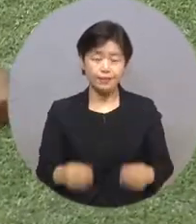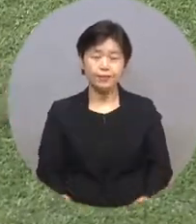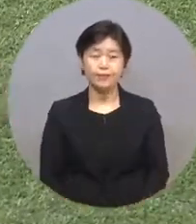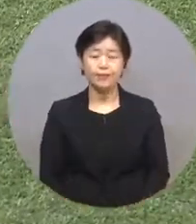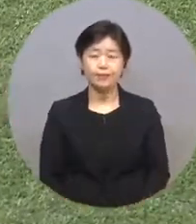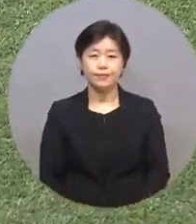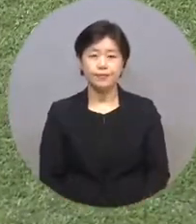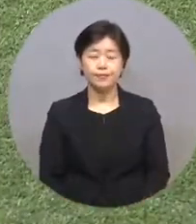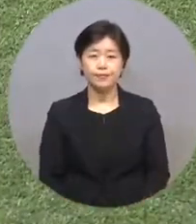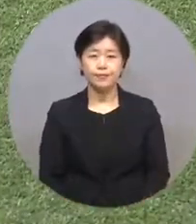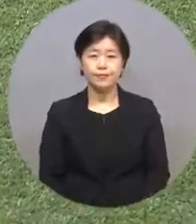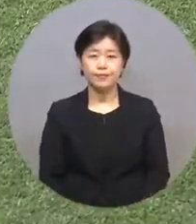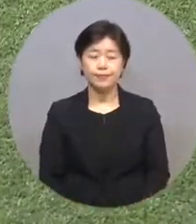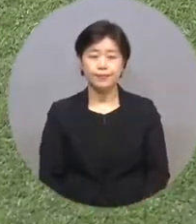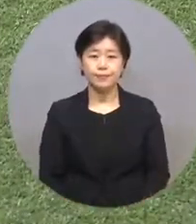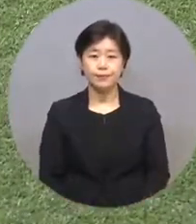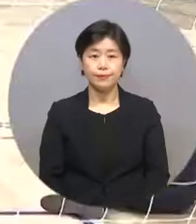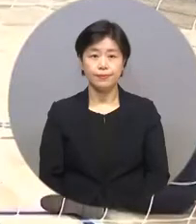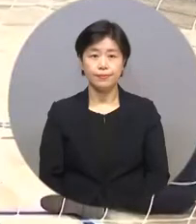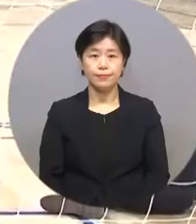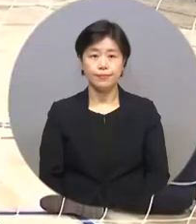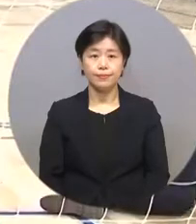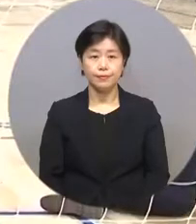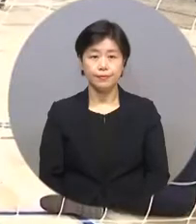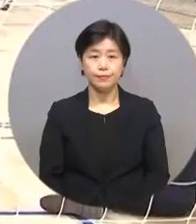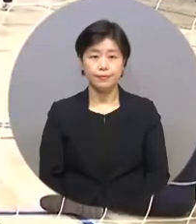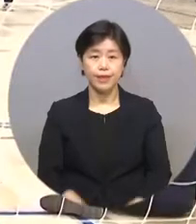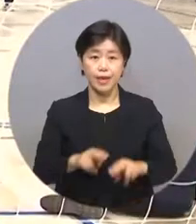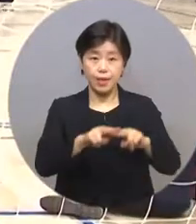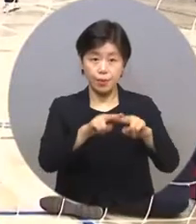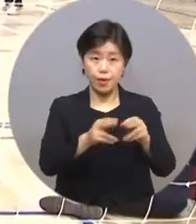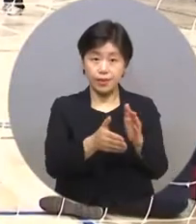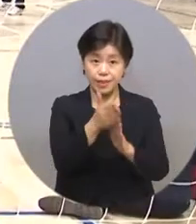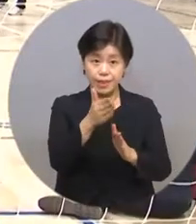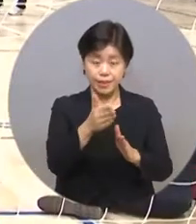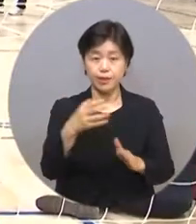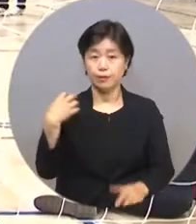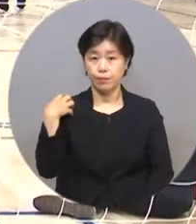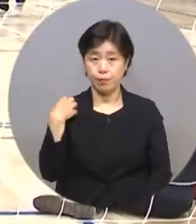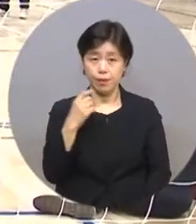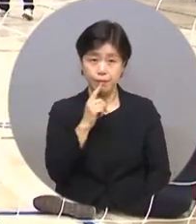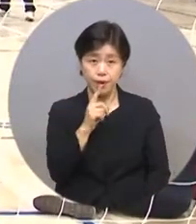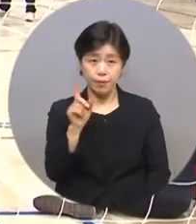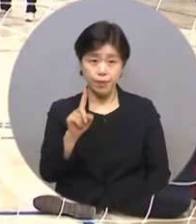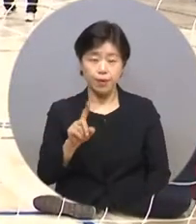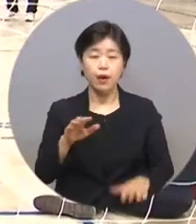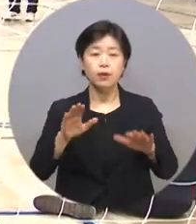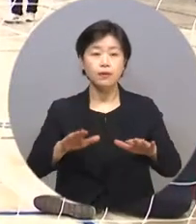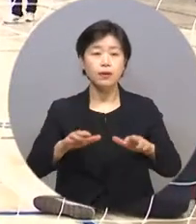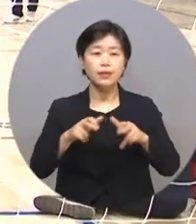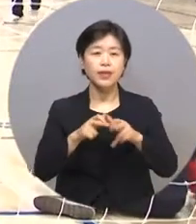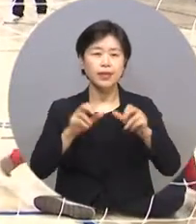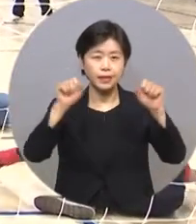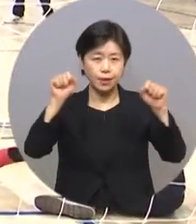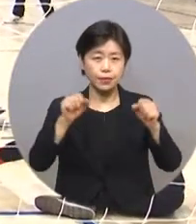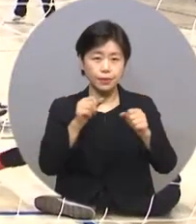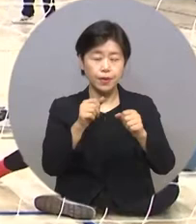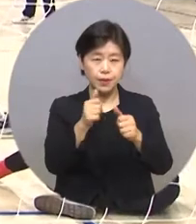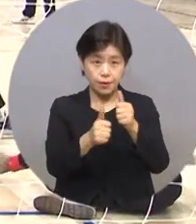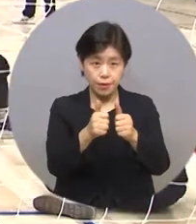살렸다는 평가를 받았습니다 남원시 관계자는 이번 장애인 체육대회를 통해